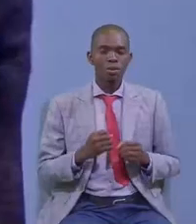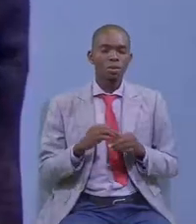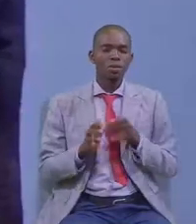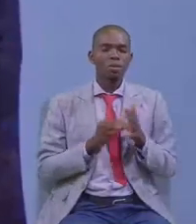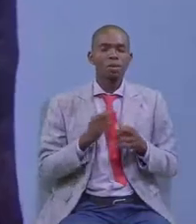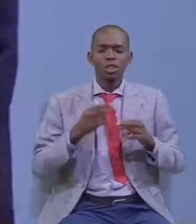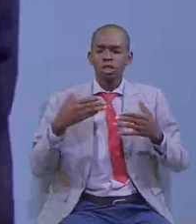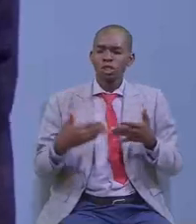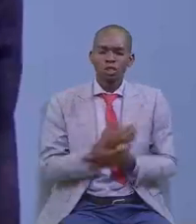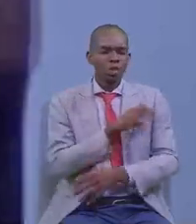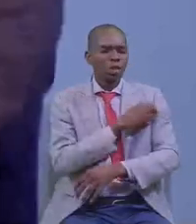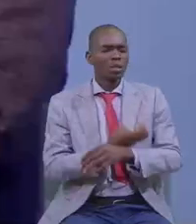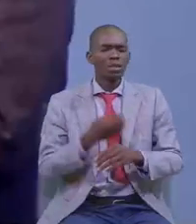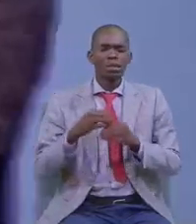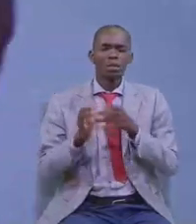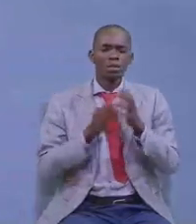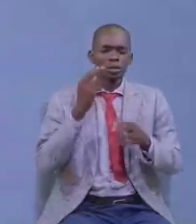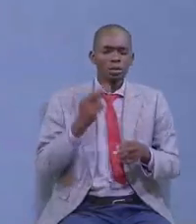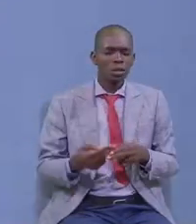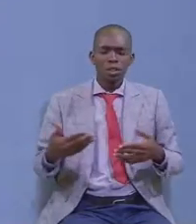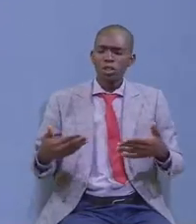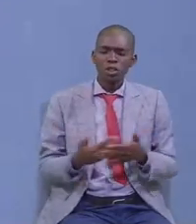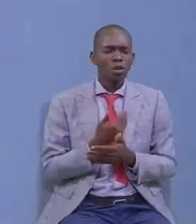énergie, une nouvelle passion.